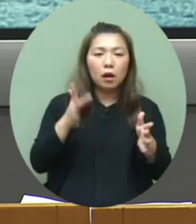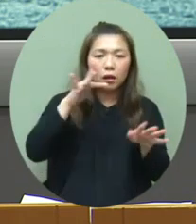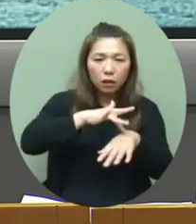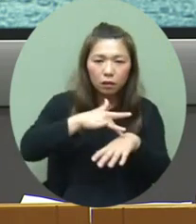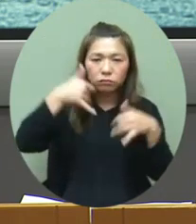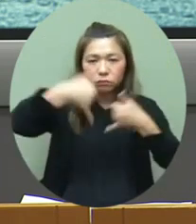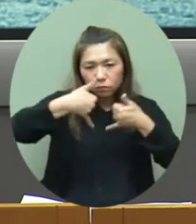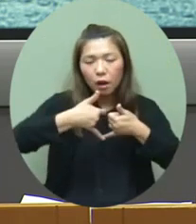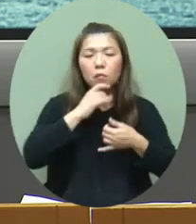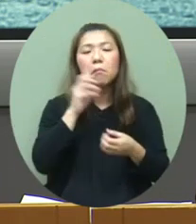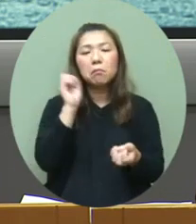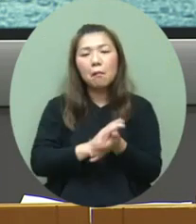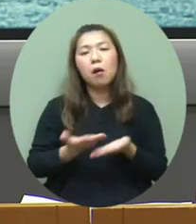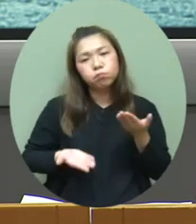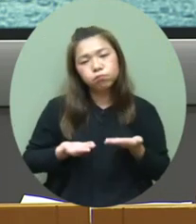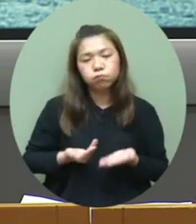那裡感染都未定。